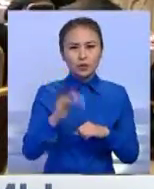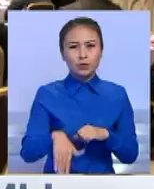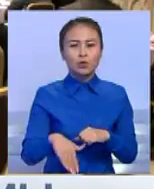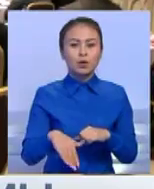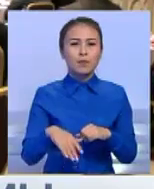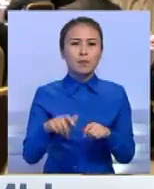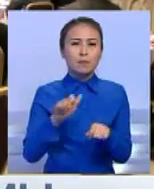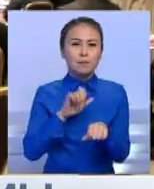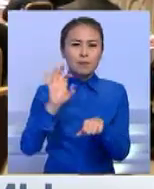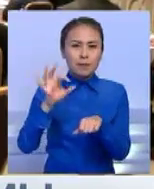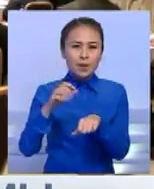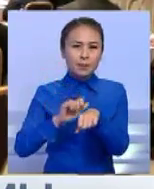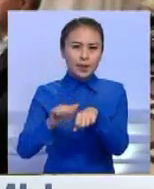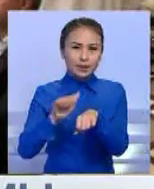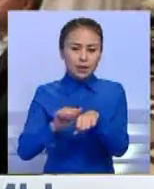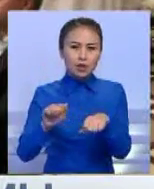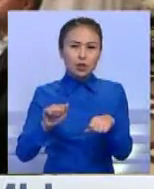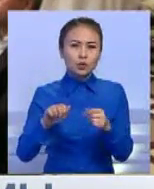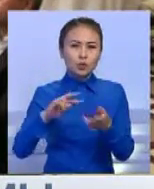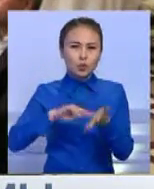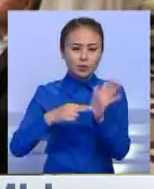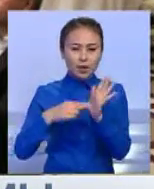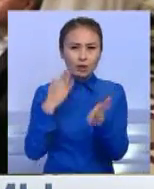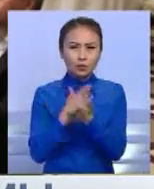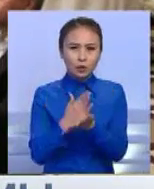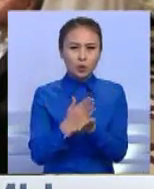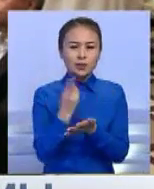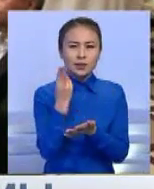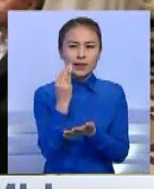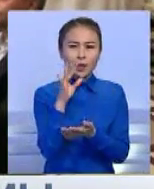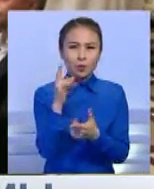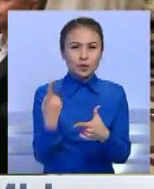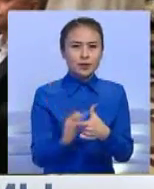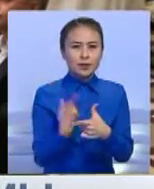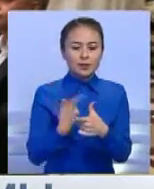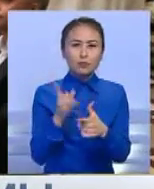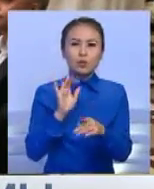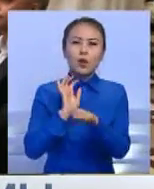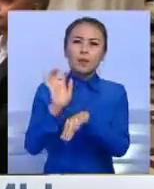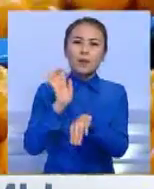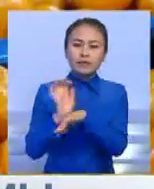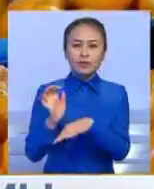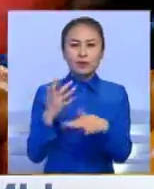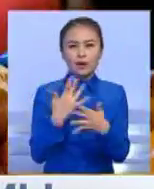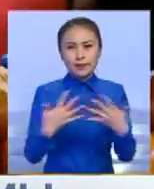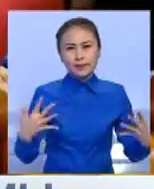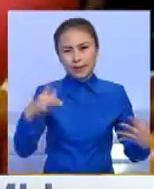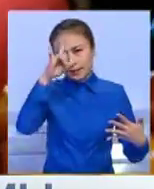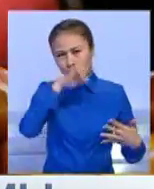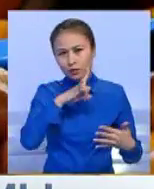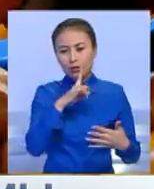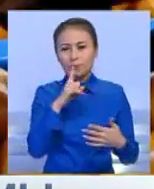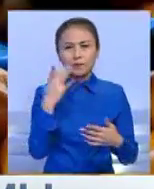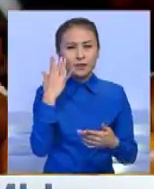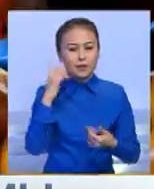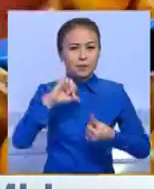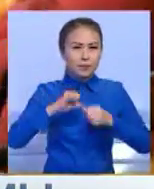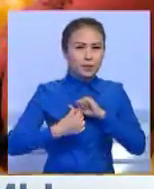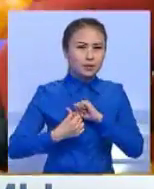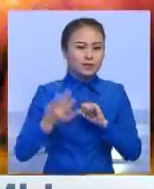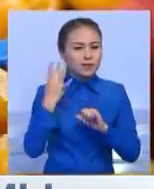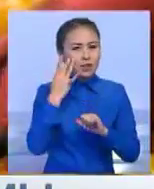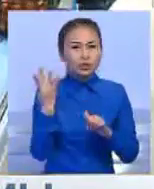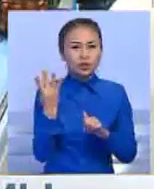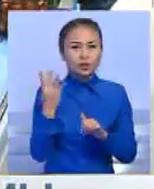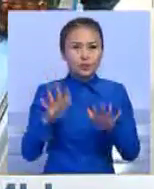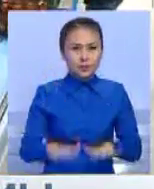55 мың тонна мандарин жинау жоспарланып отыр. Грузиндік цитрусты импорттаушы басты елдердің ішінде Қазақстан тұрақты түрде 4-ші